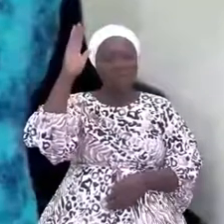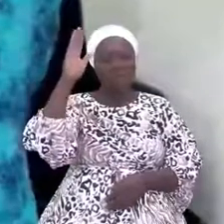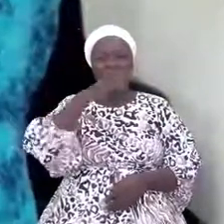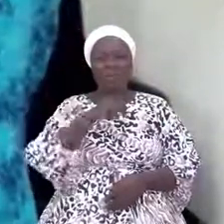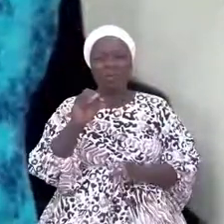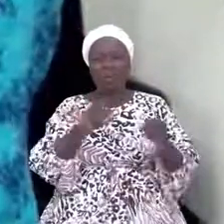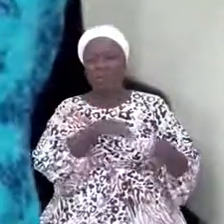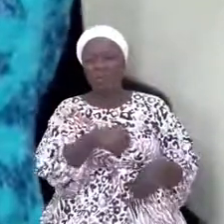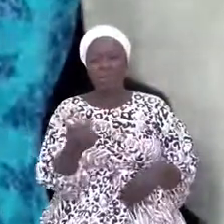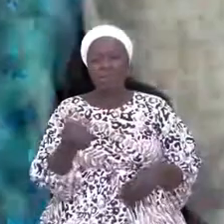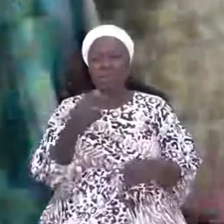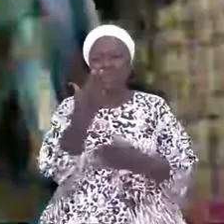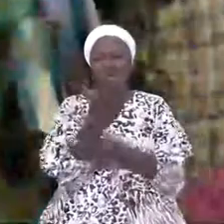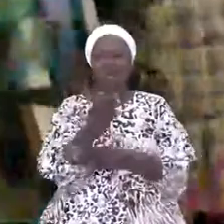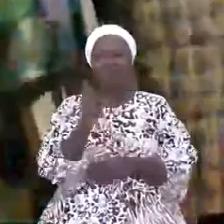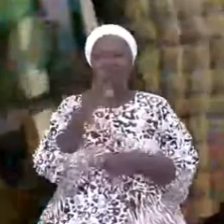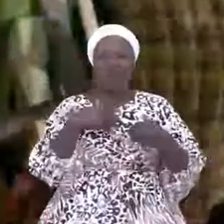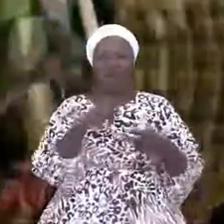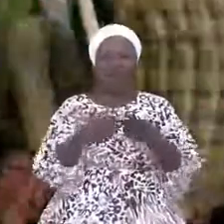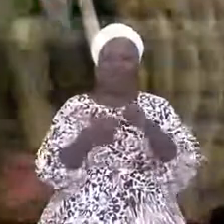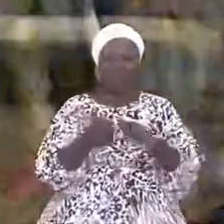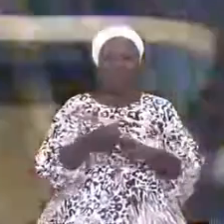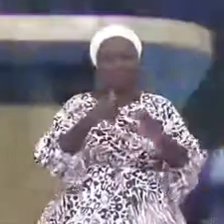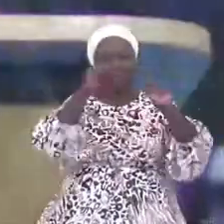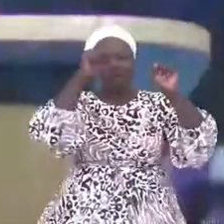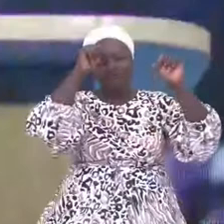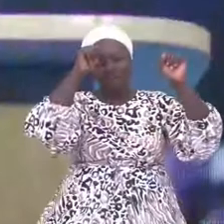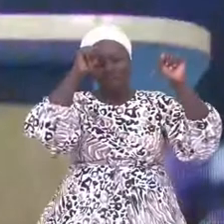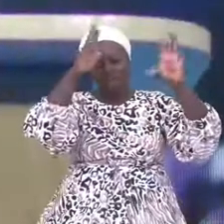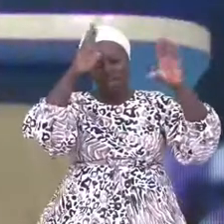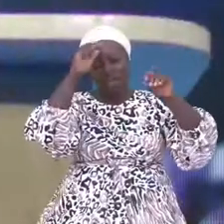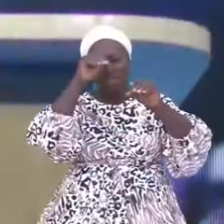Lève cette main, garde la main levée et mets la main là où tu as le problème.